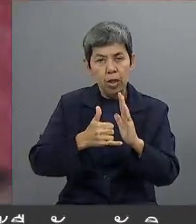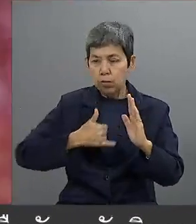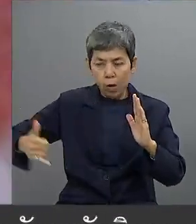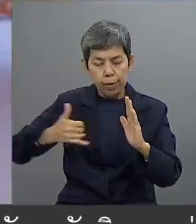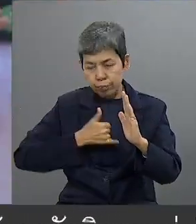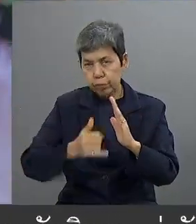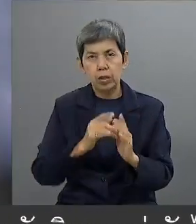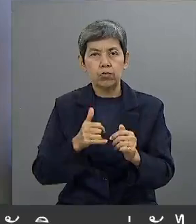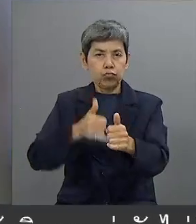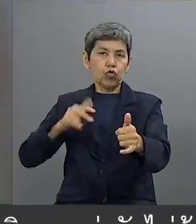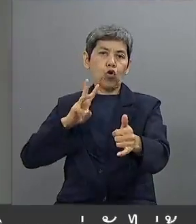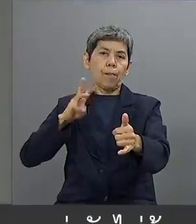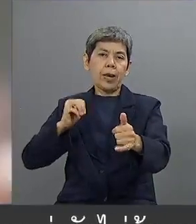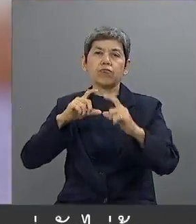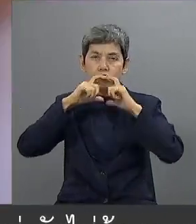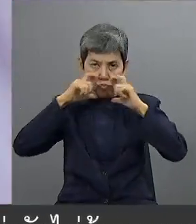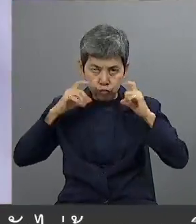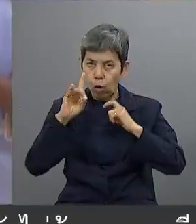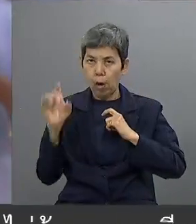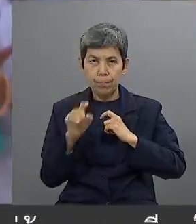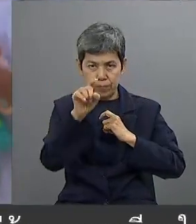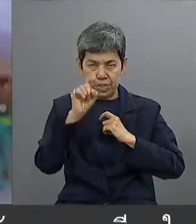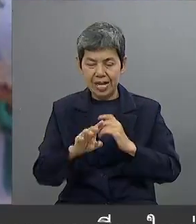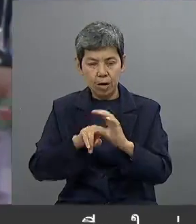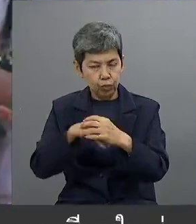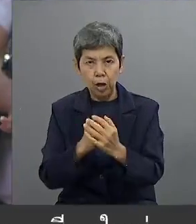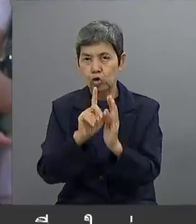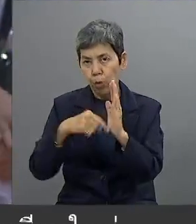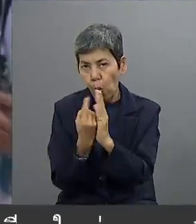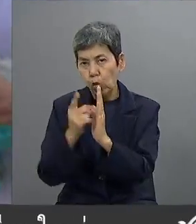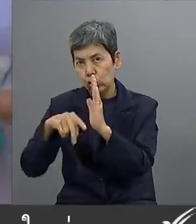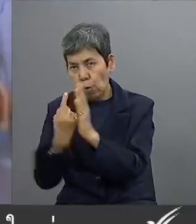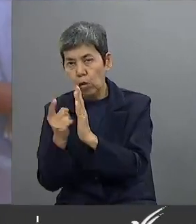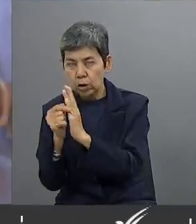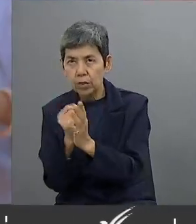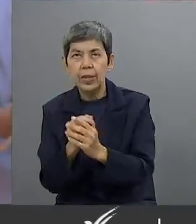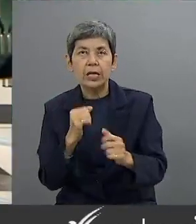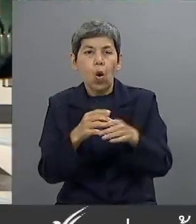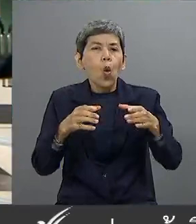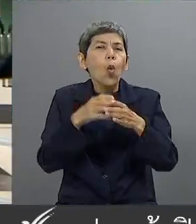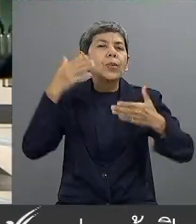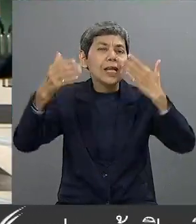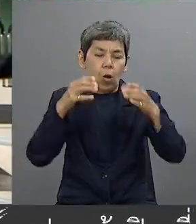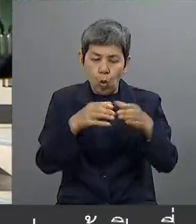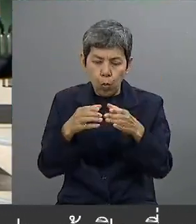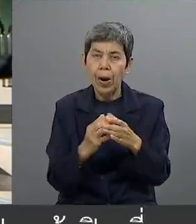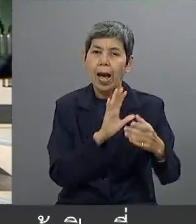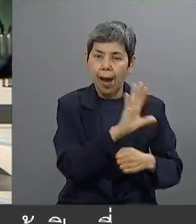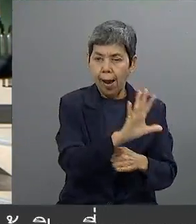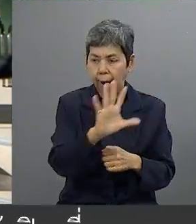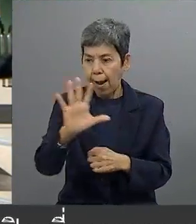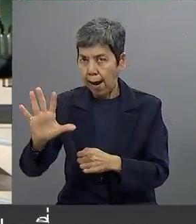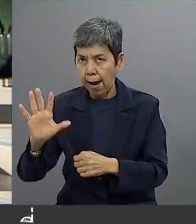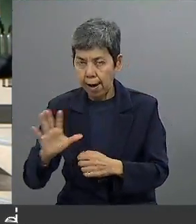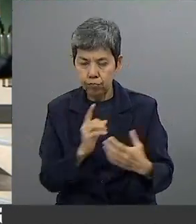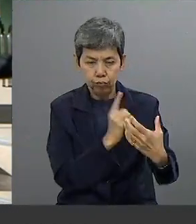วมหน้ากากอนามัย 100% ล้างมือทุก 1-2 ชั่วโมงการจัดกลุ่มกิจกรรมละไม่เกิน5คนต่ออาสาสมัครผู้ดูแลเด็